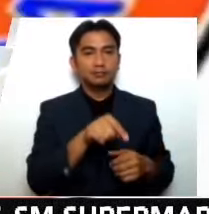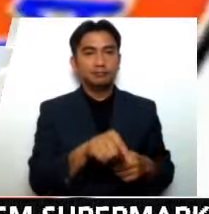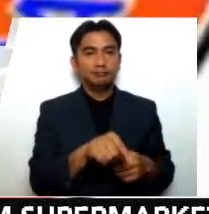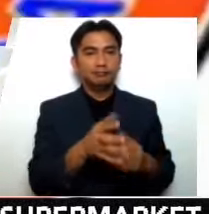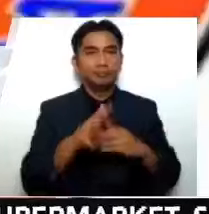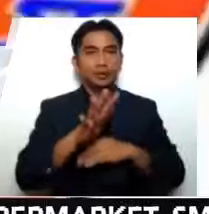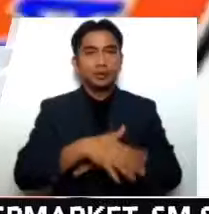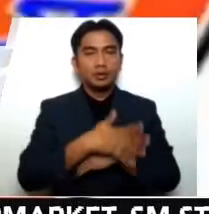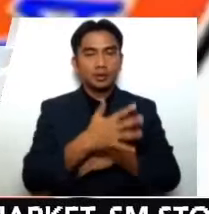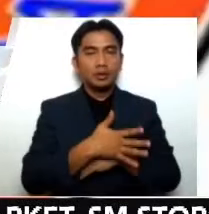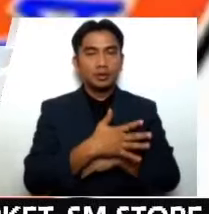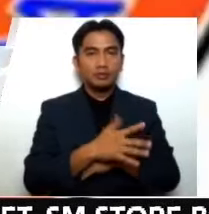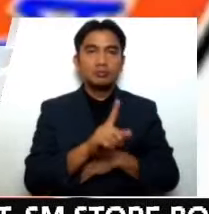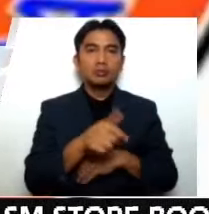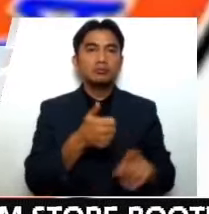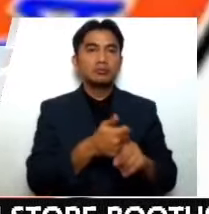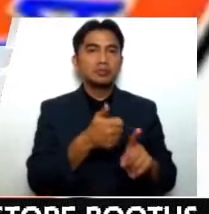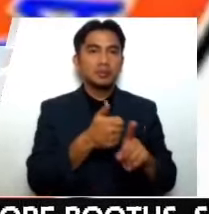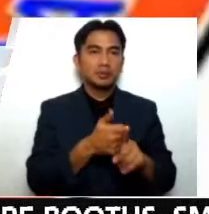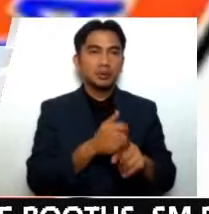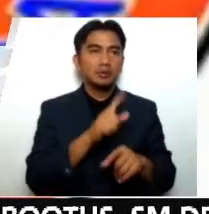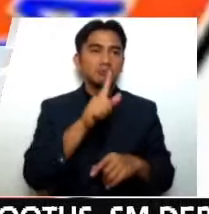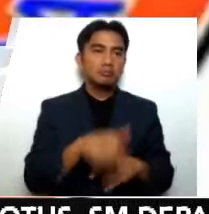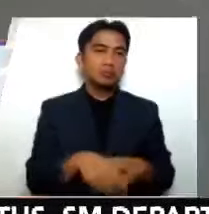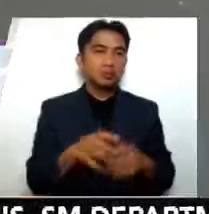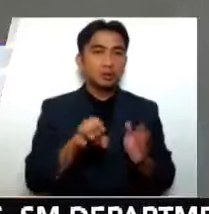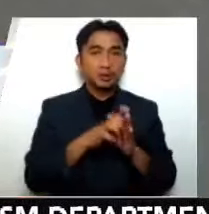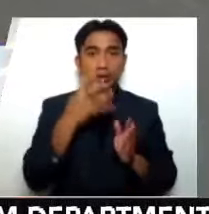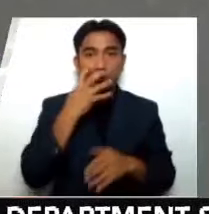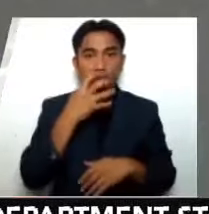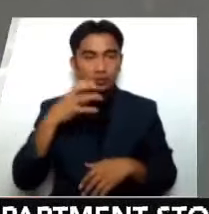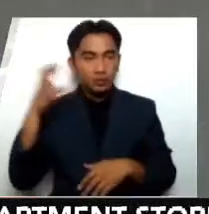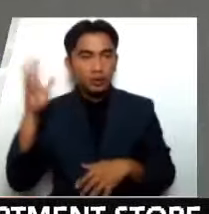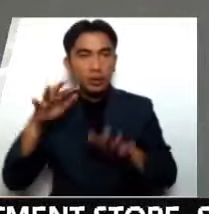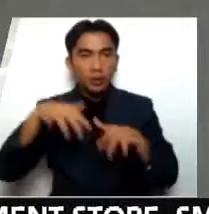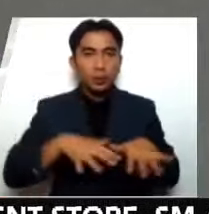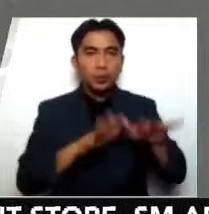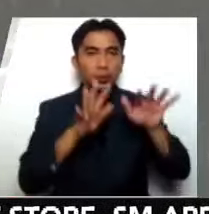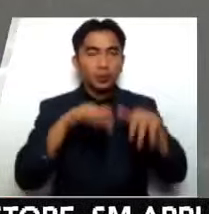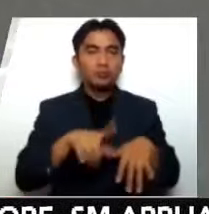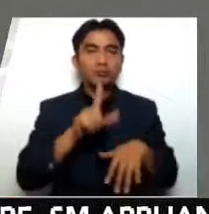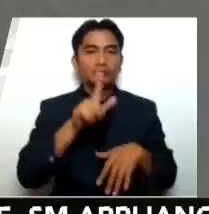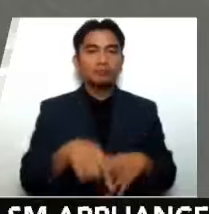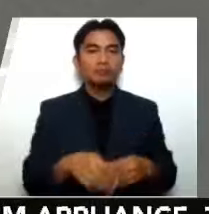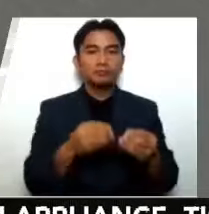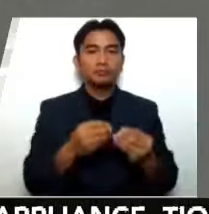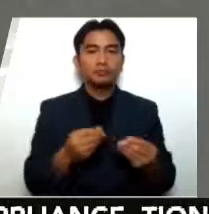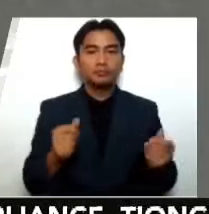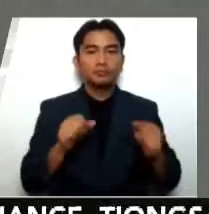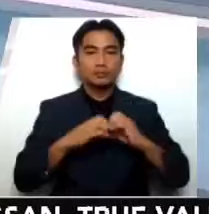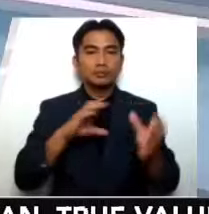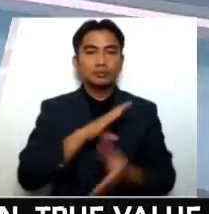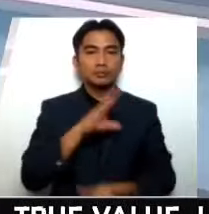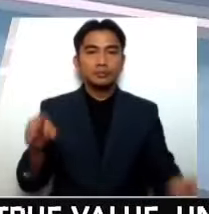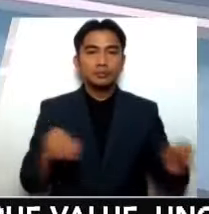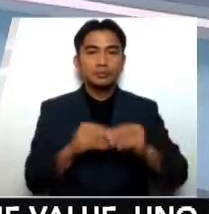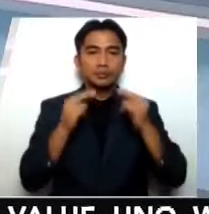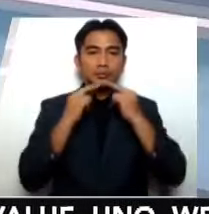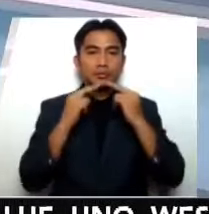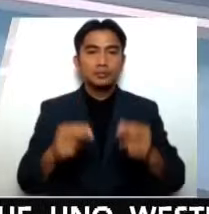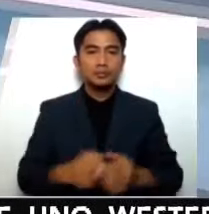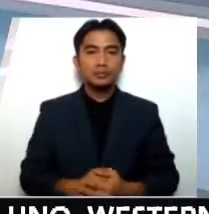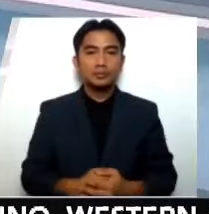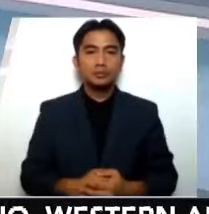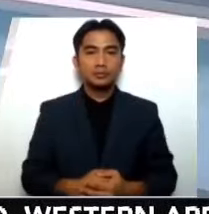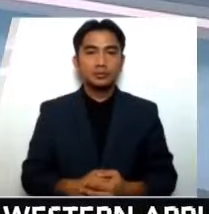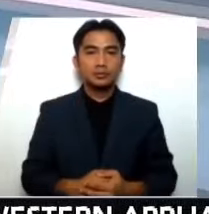weathering. So meaning po sa init ng araw, alon. June Veneracion nagbabalita para sa GMA Integrated News. Patayan